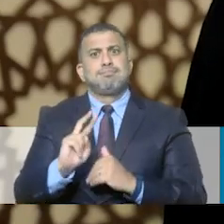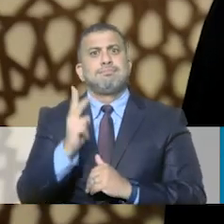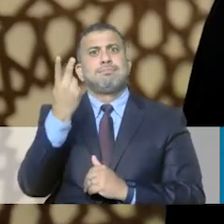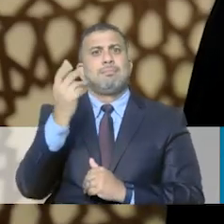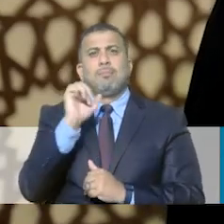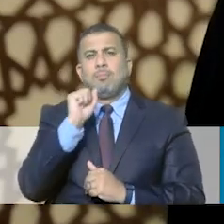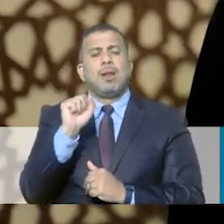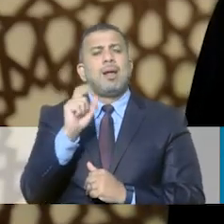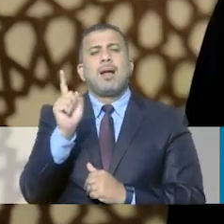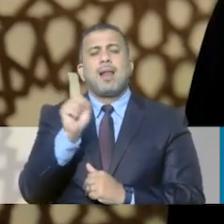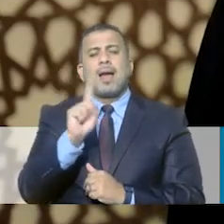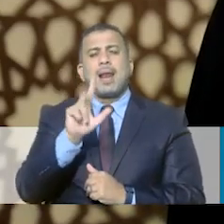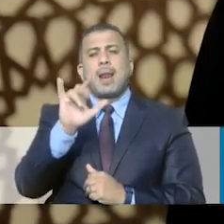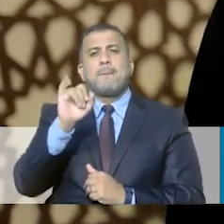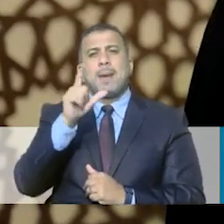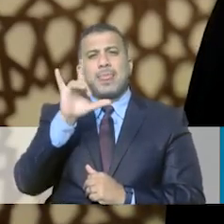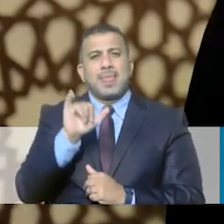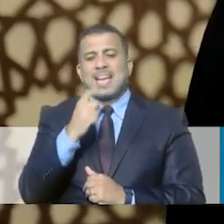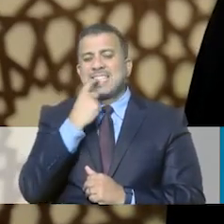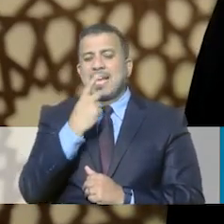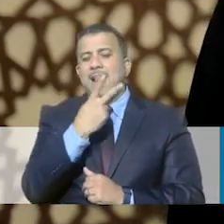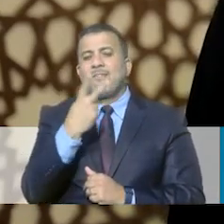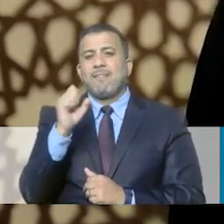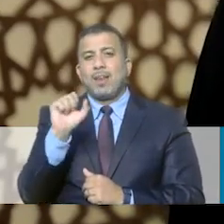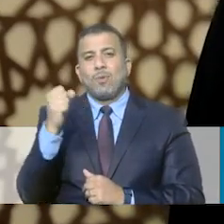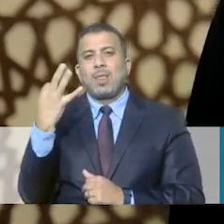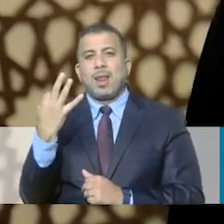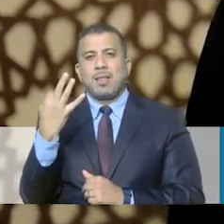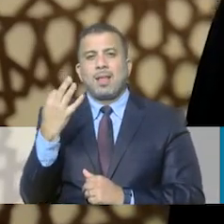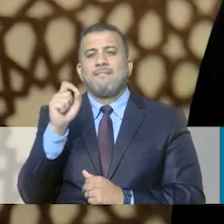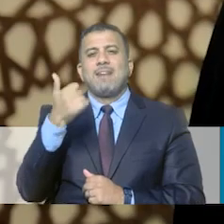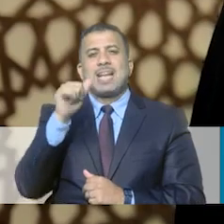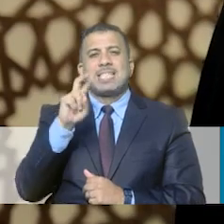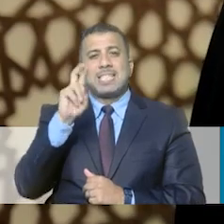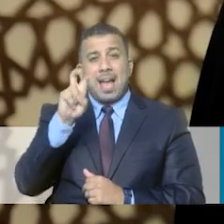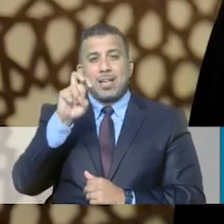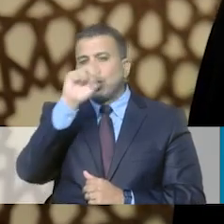اتفاقية التراث غير المادي 2003. لأخبار الدار فايزة الضنحاني الشارقة.